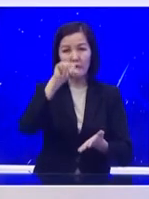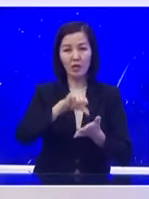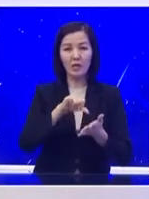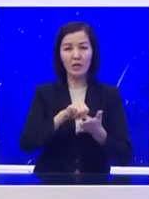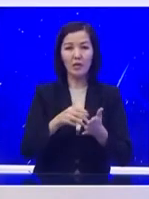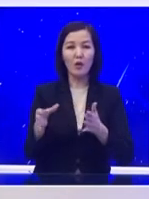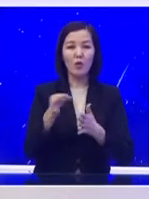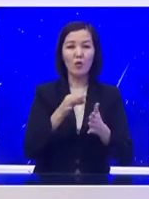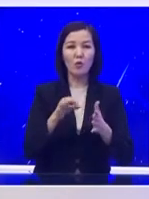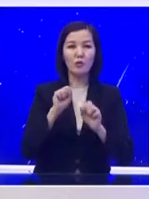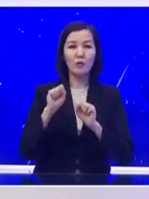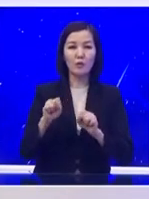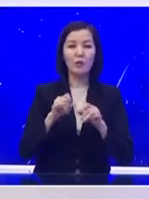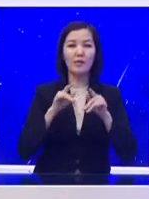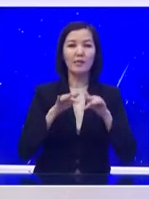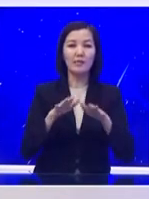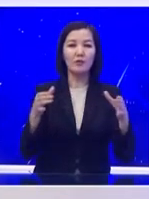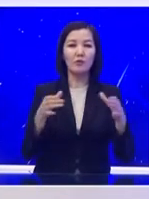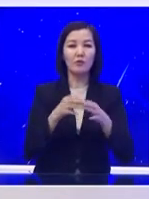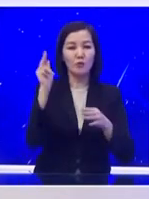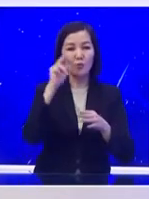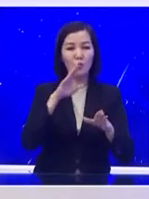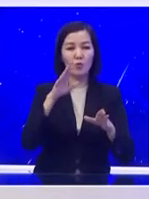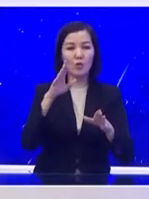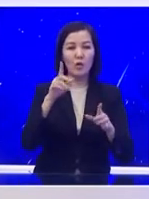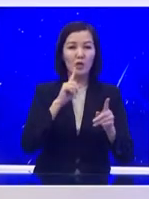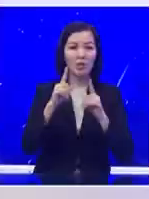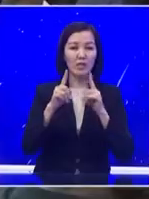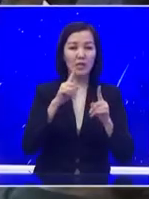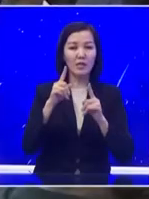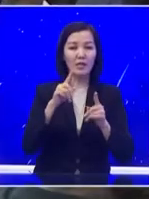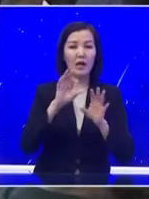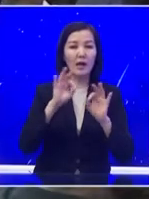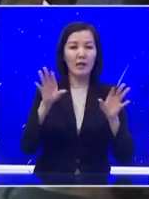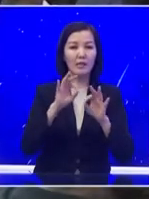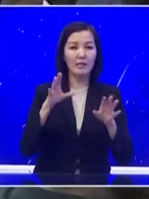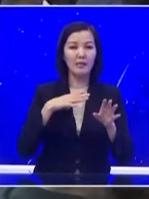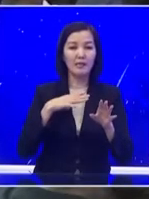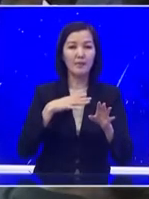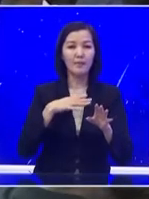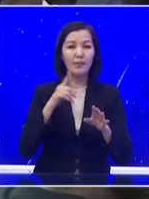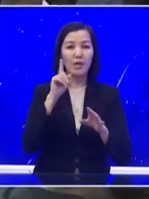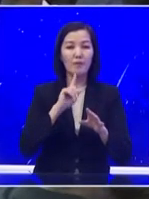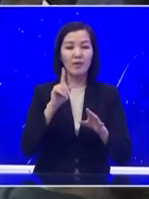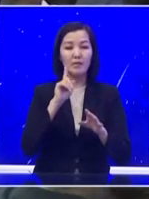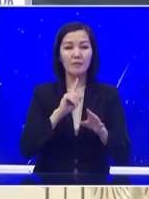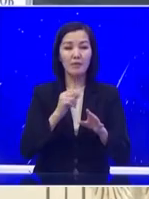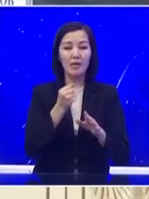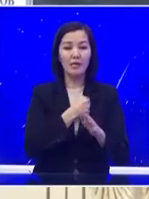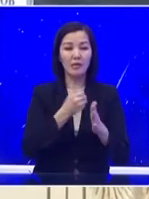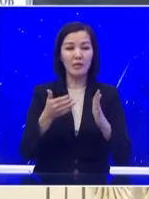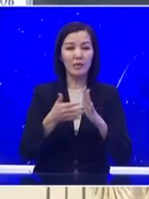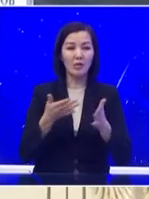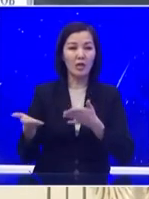облыстық қорғаныстер жөндегі департаментінің оқу әдістемелік жиынында айтылды. Шара барысында мерзімді әскери қызметке шақыруды реттейтін